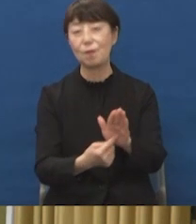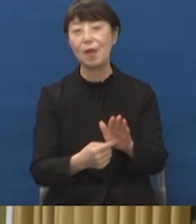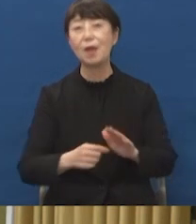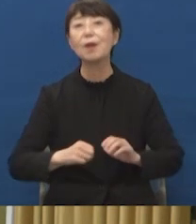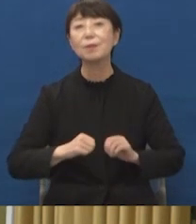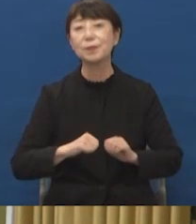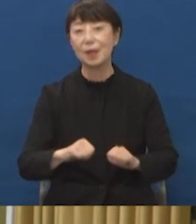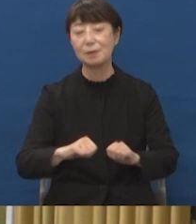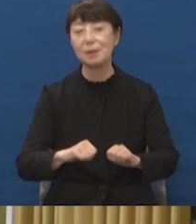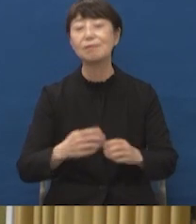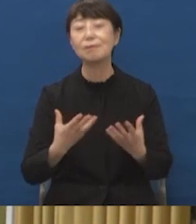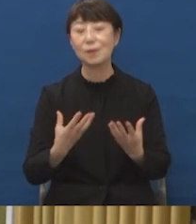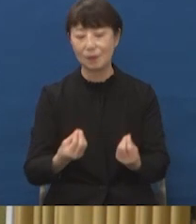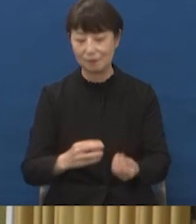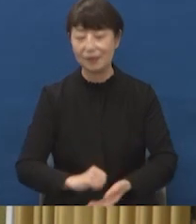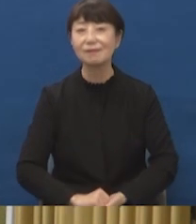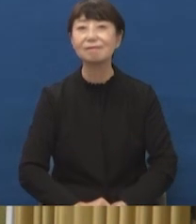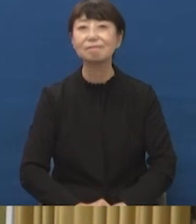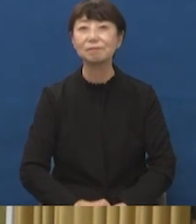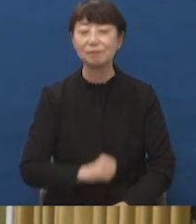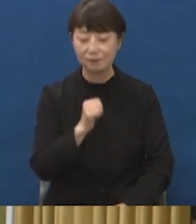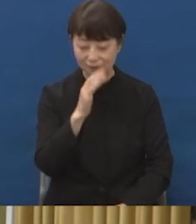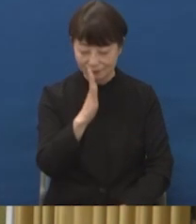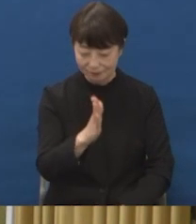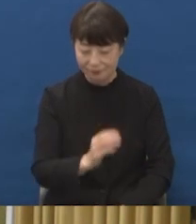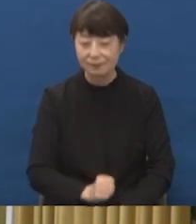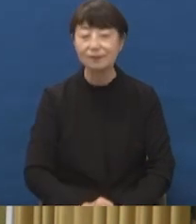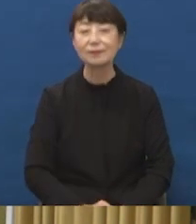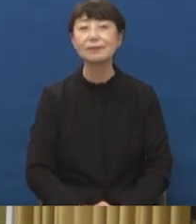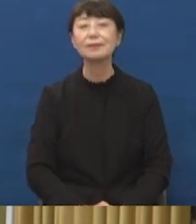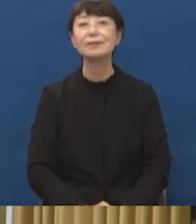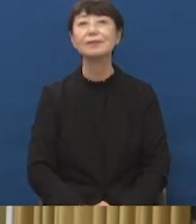ます。どうぞよろしくお願い申し上げます。ありがとうございます。